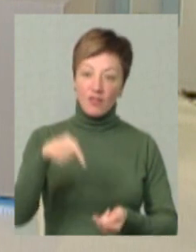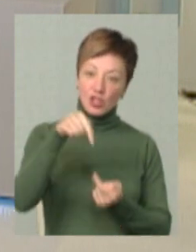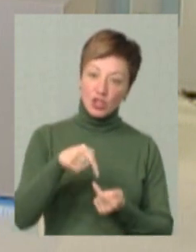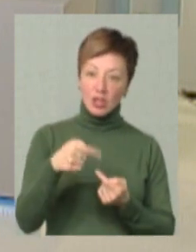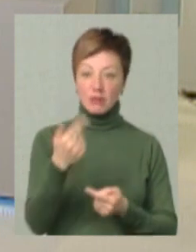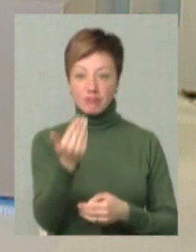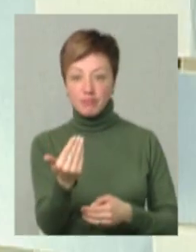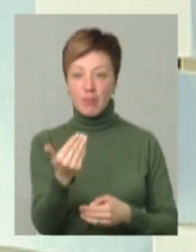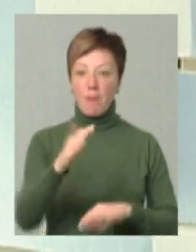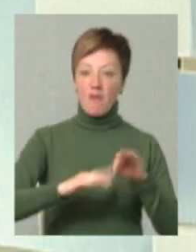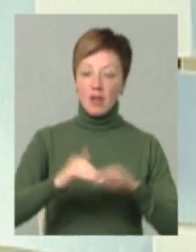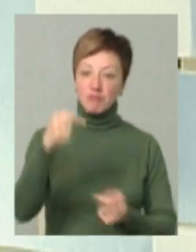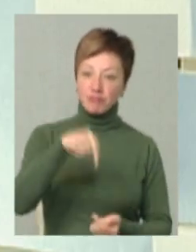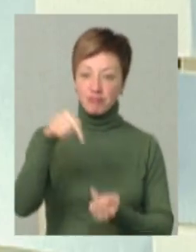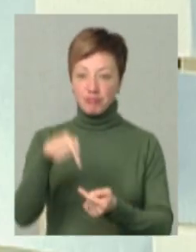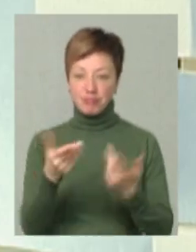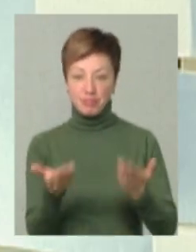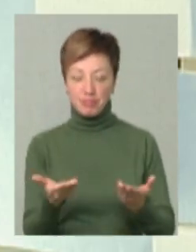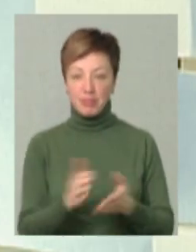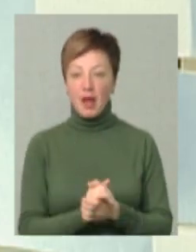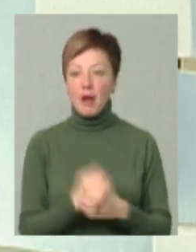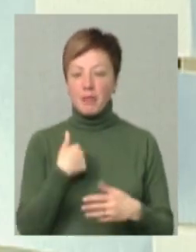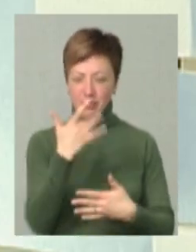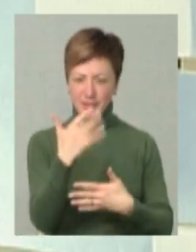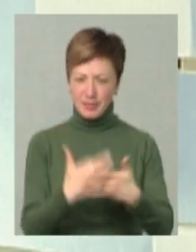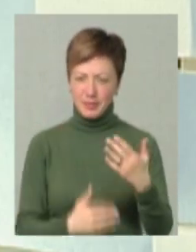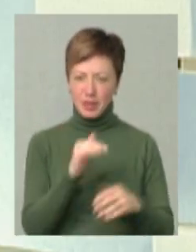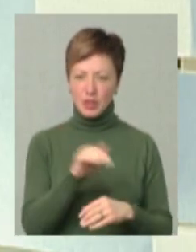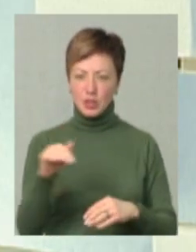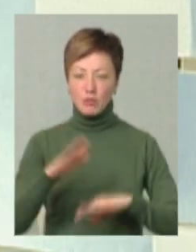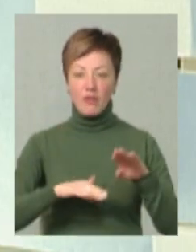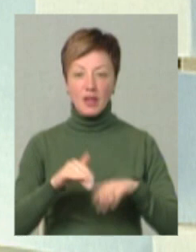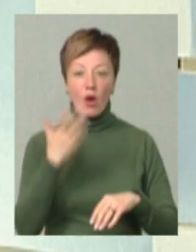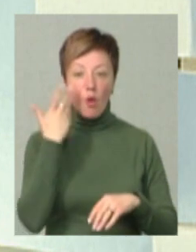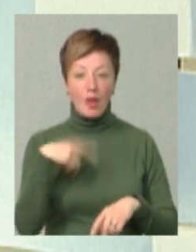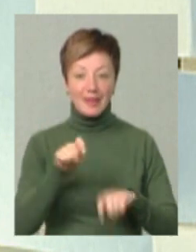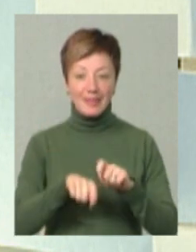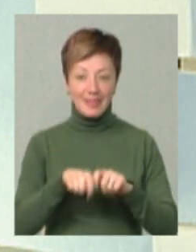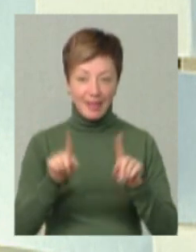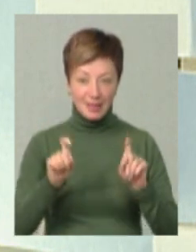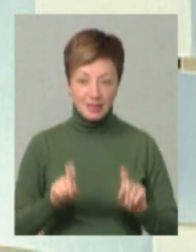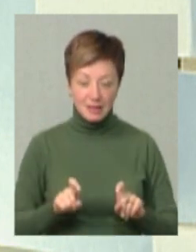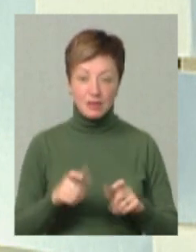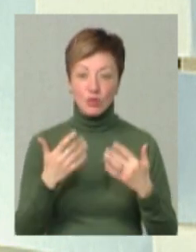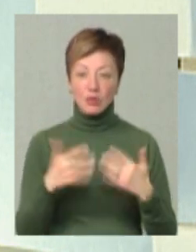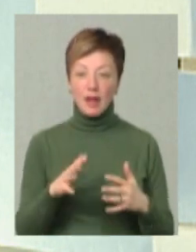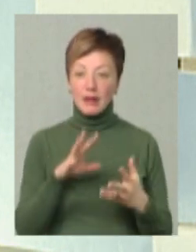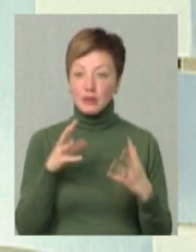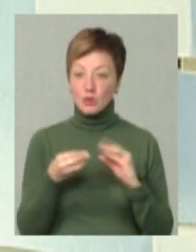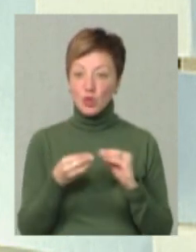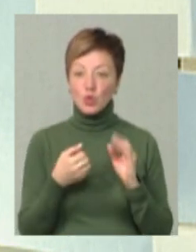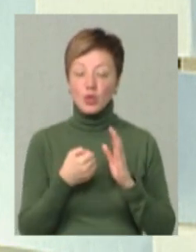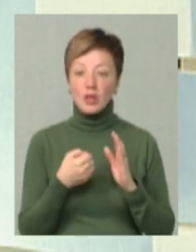професії, тому що ми опрацьовували близько тисячі різних професій, і після проходження цього тесту з ефективністю